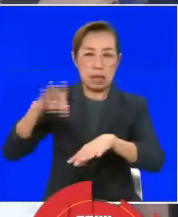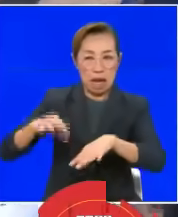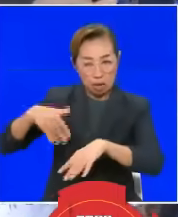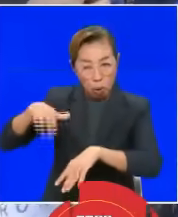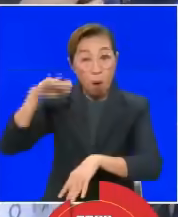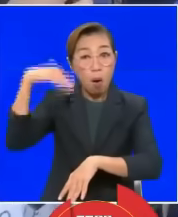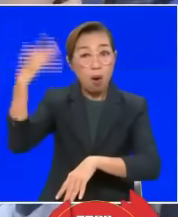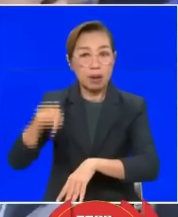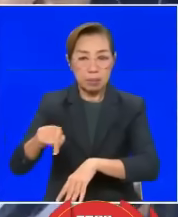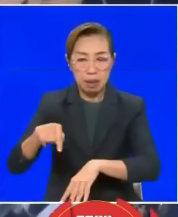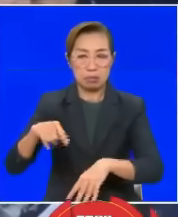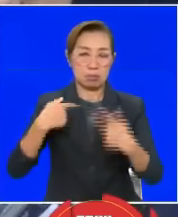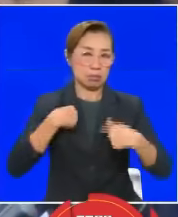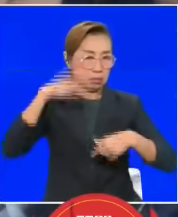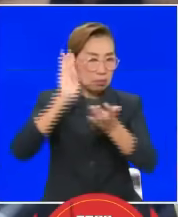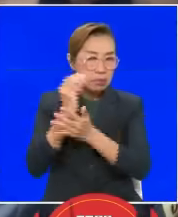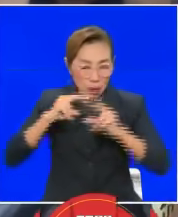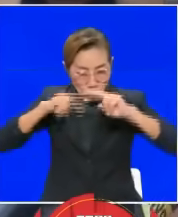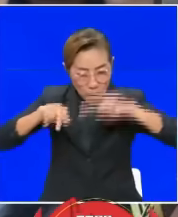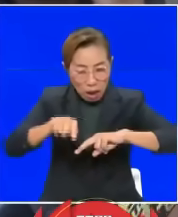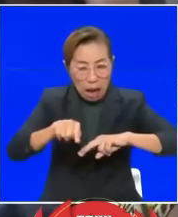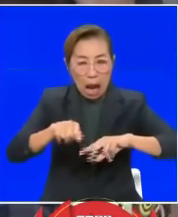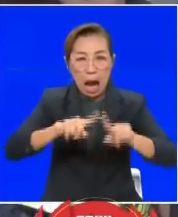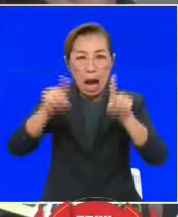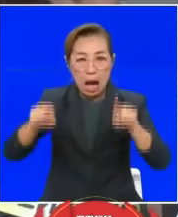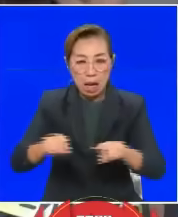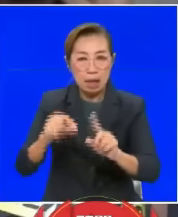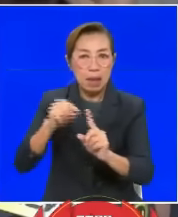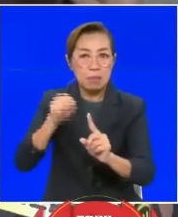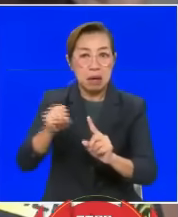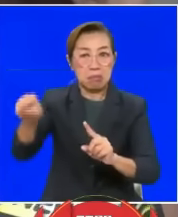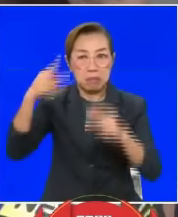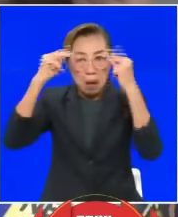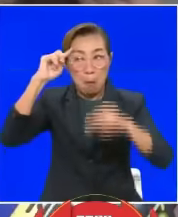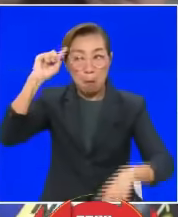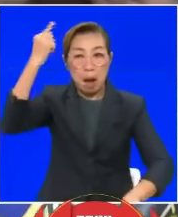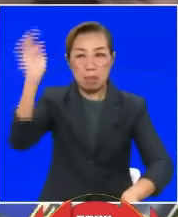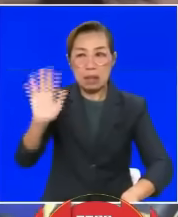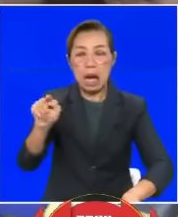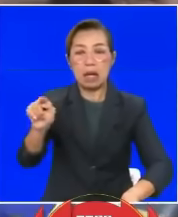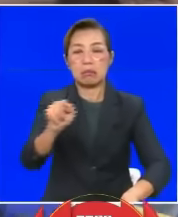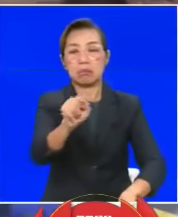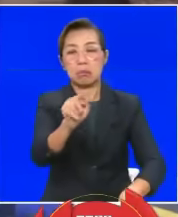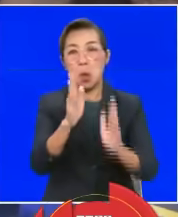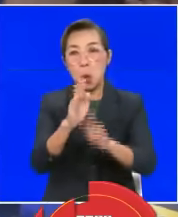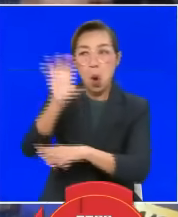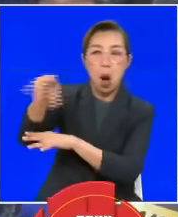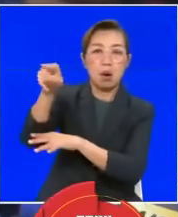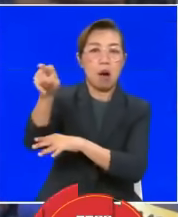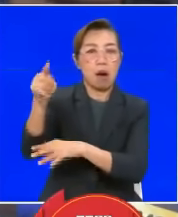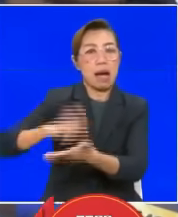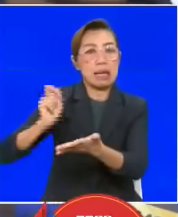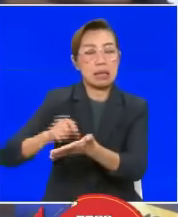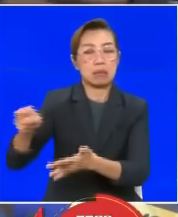รัฐมนตรีเนี่ยถูกหลอกให้เซ็นคำสั่งและมองว่านายกรัฐมนตรีอาจจะยังไม่เข้าใจในพรบตำรวจฉบับใหม่เนื่องจากว่ามาจากภาค